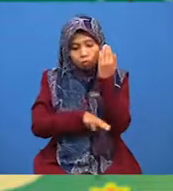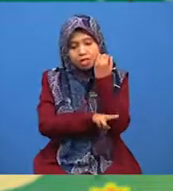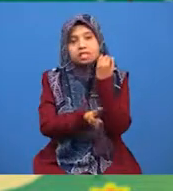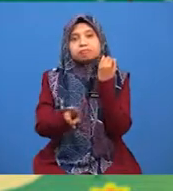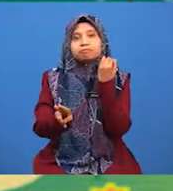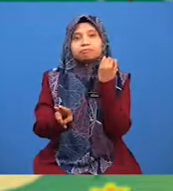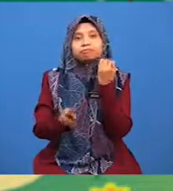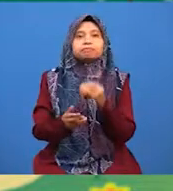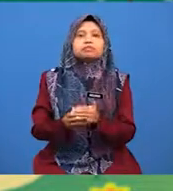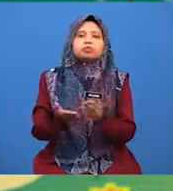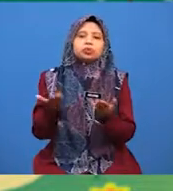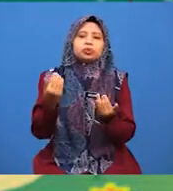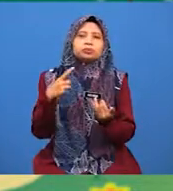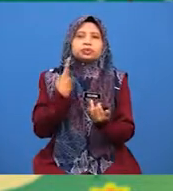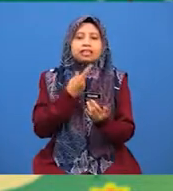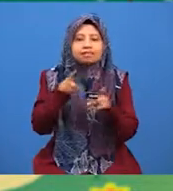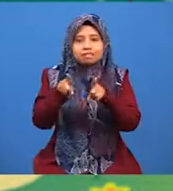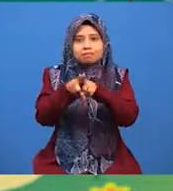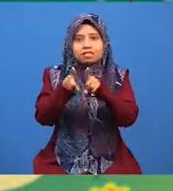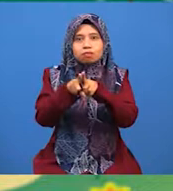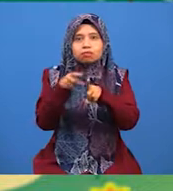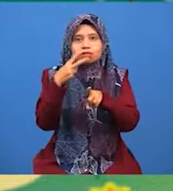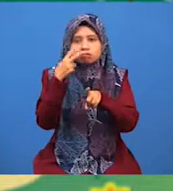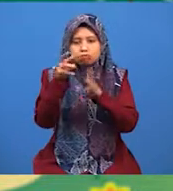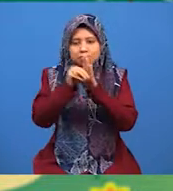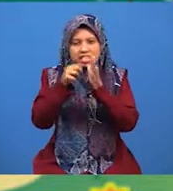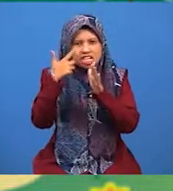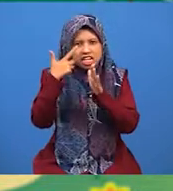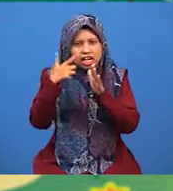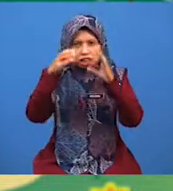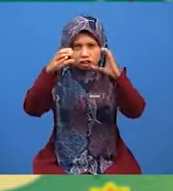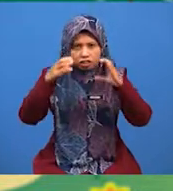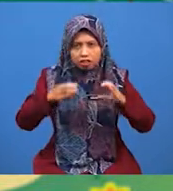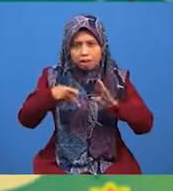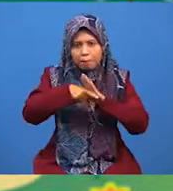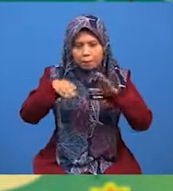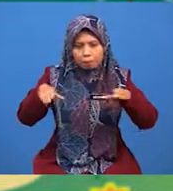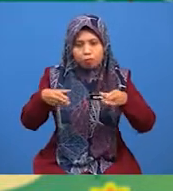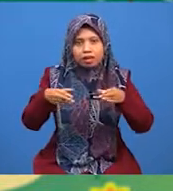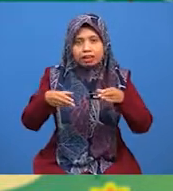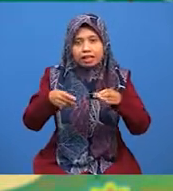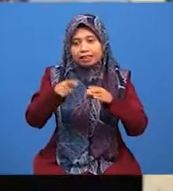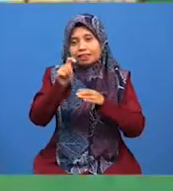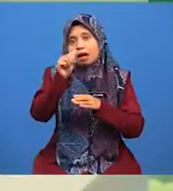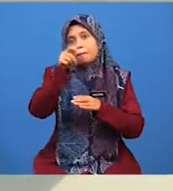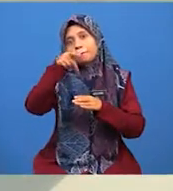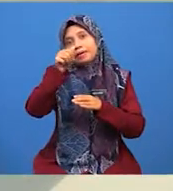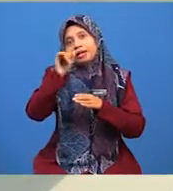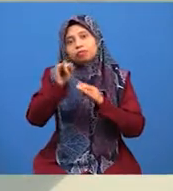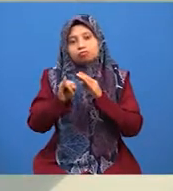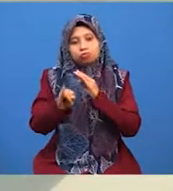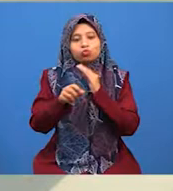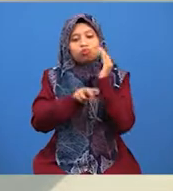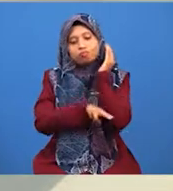pasti, marilah kita sama-sama melihat video cara pembuatan tapai ubi.